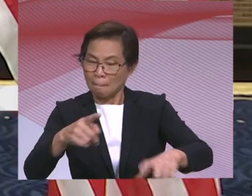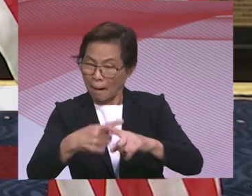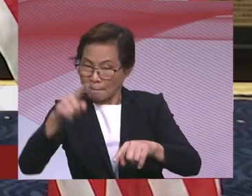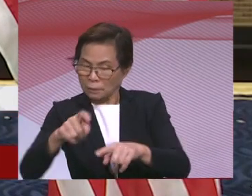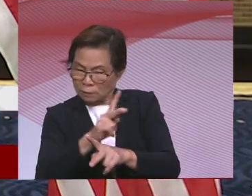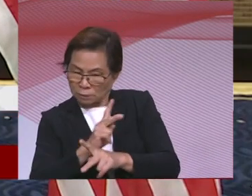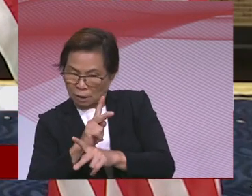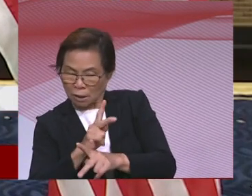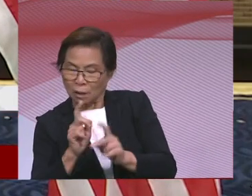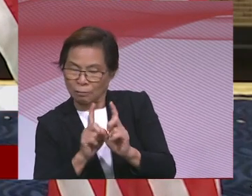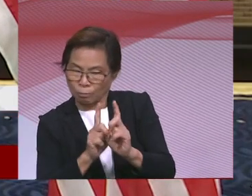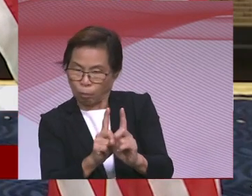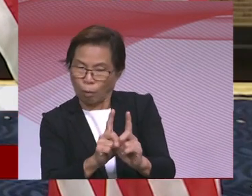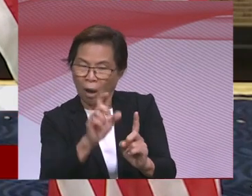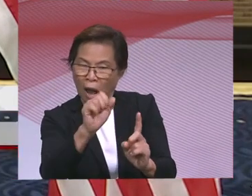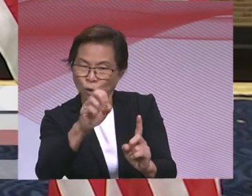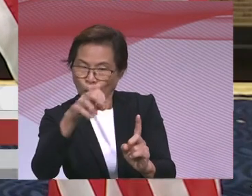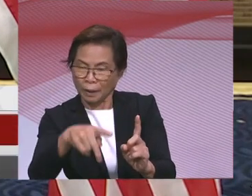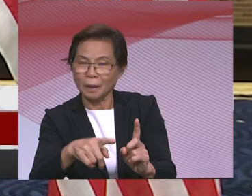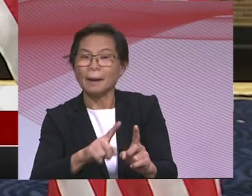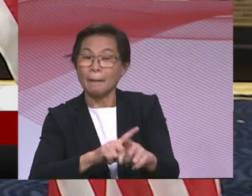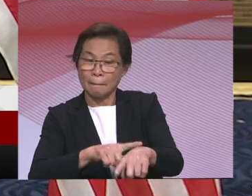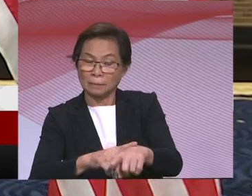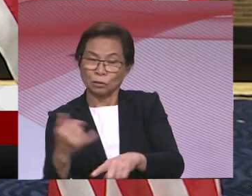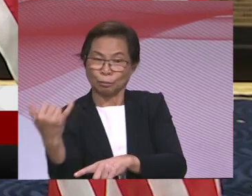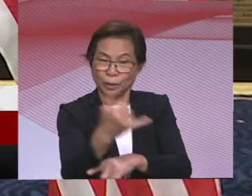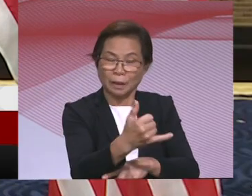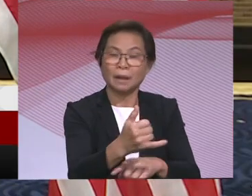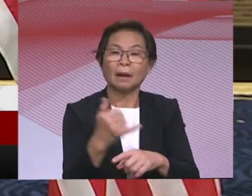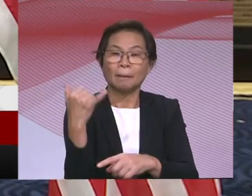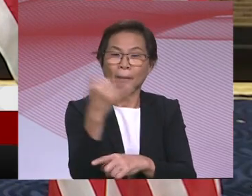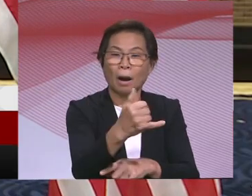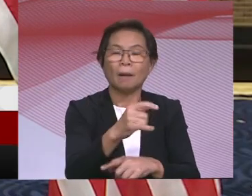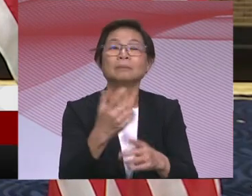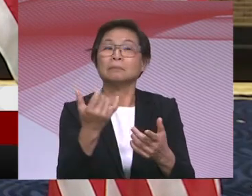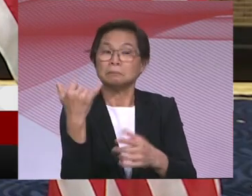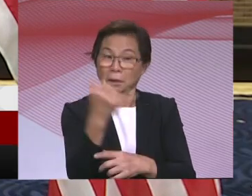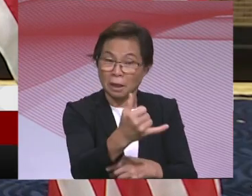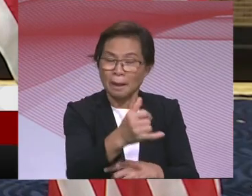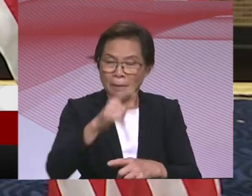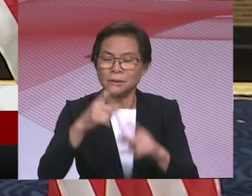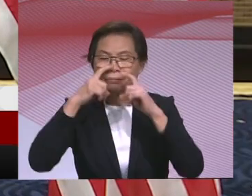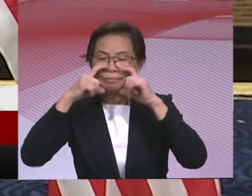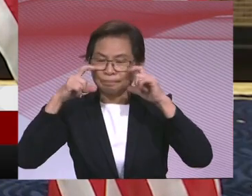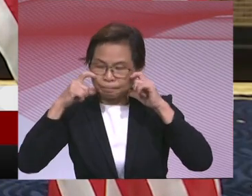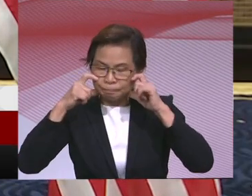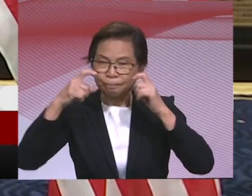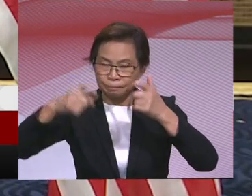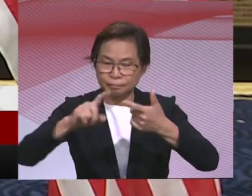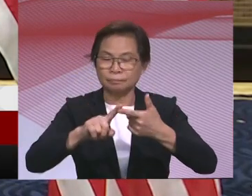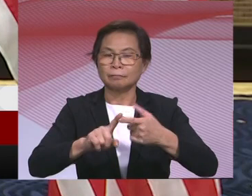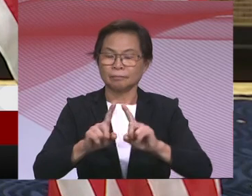patuhi shopee ketika berada di tempat-tempat ini seperti memakai blitok muka dengan betul